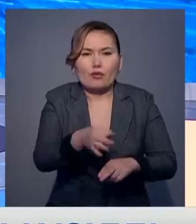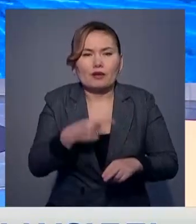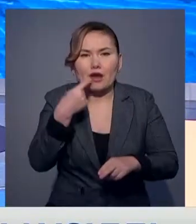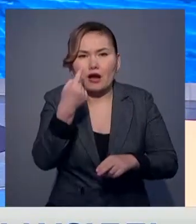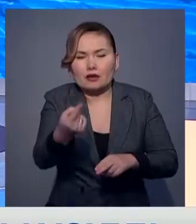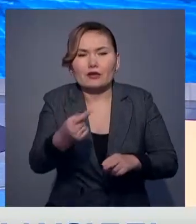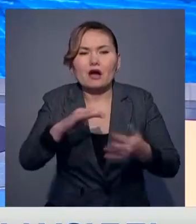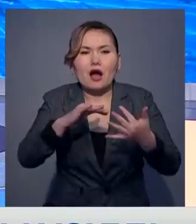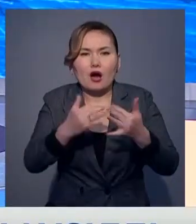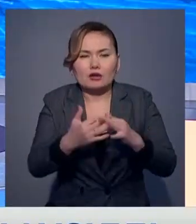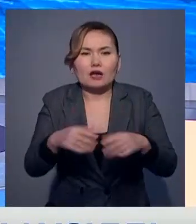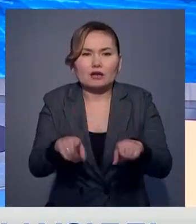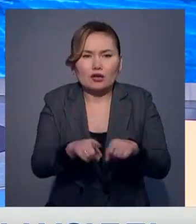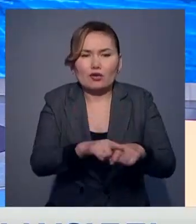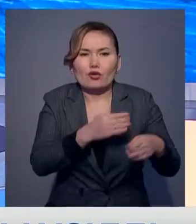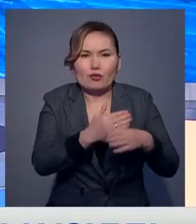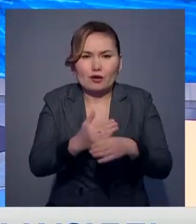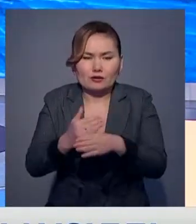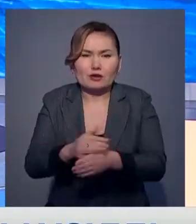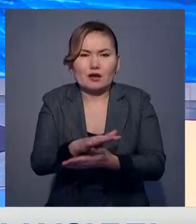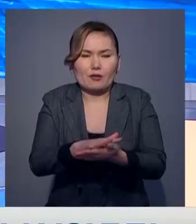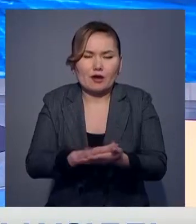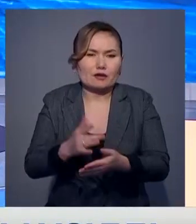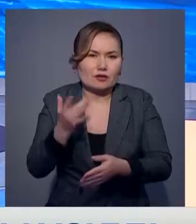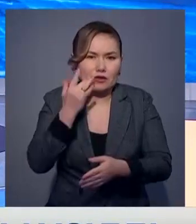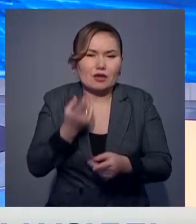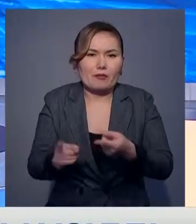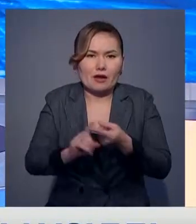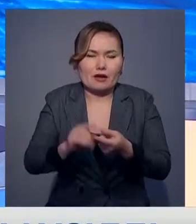біз байланыстамыз қазір, байланыс орнатылған.